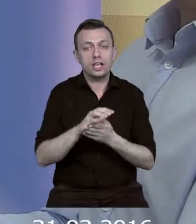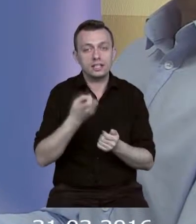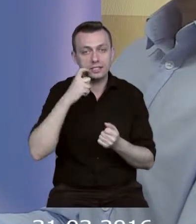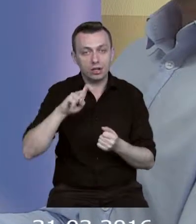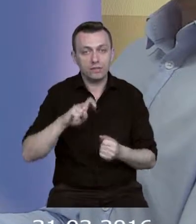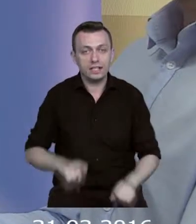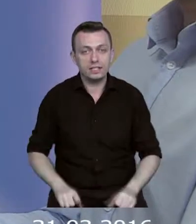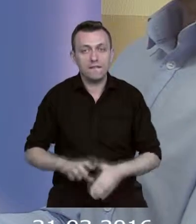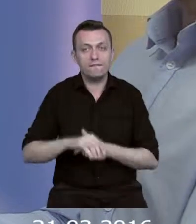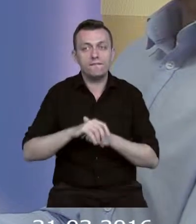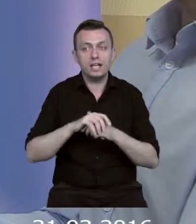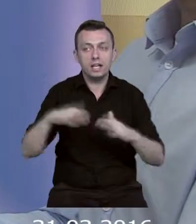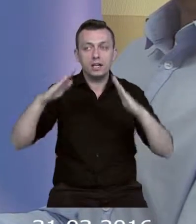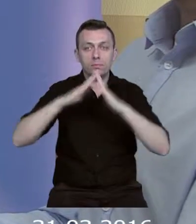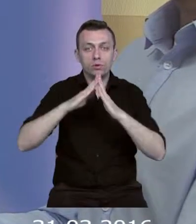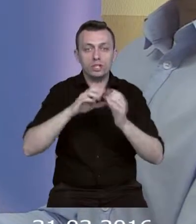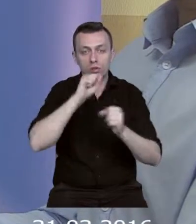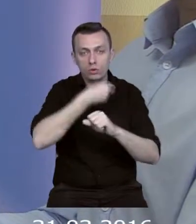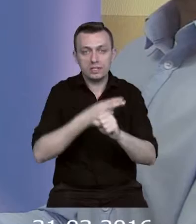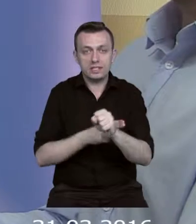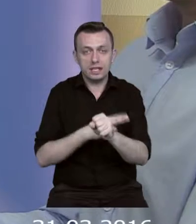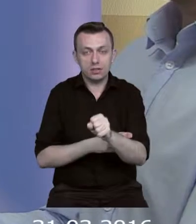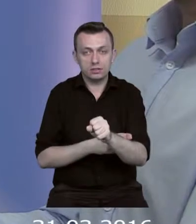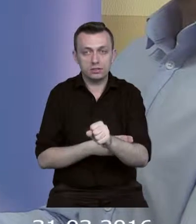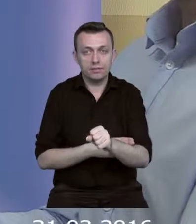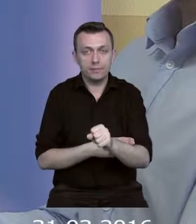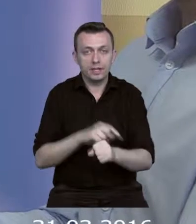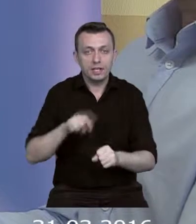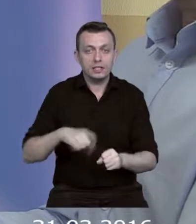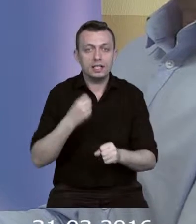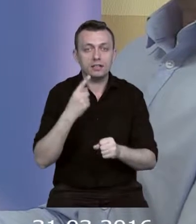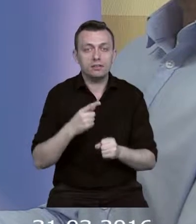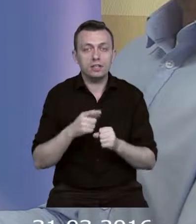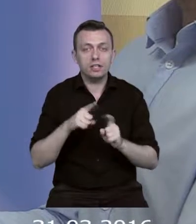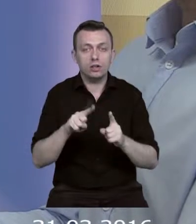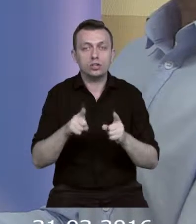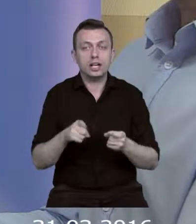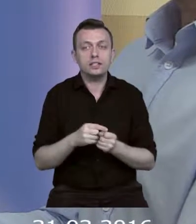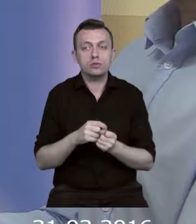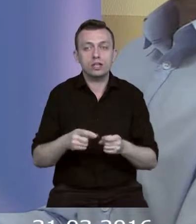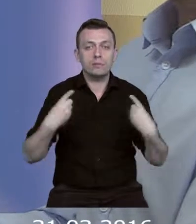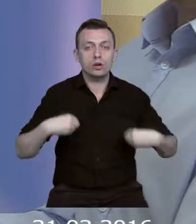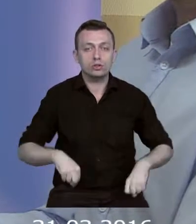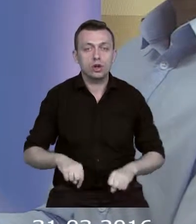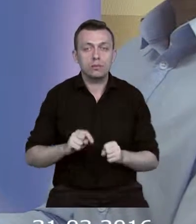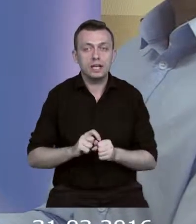na spotkanie, które odbędzie się 14 kwietnia w starostwie. W tej chwili organizujemy już nabór